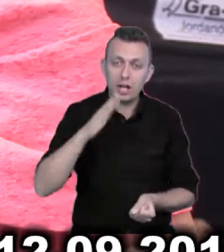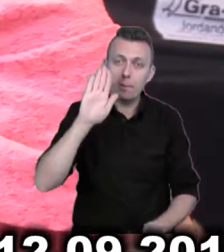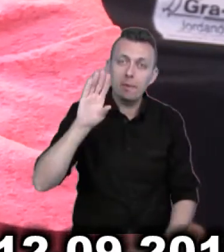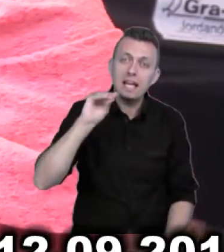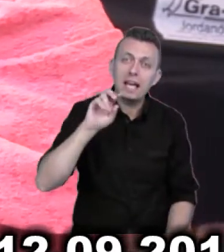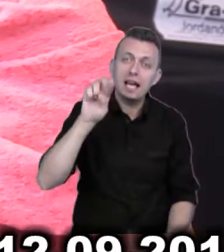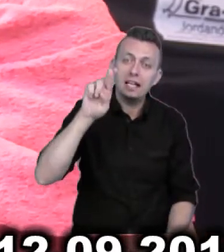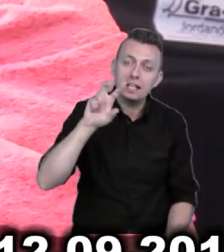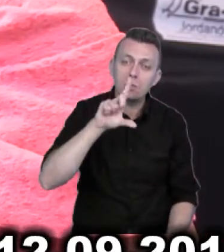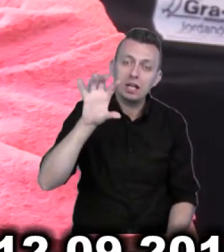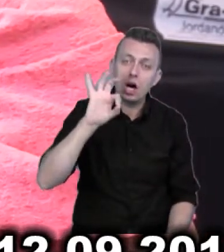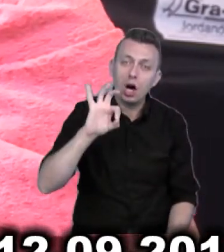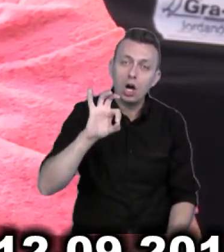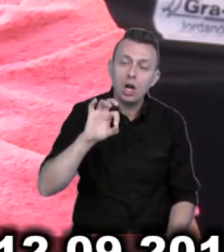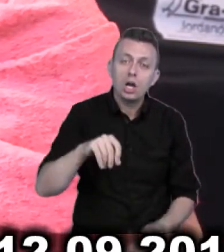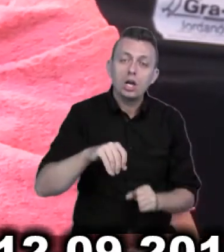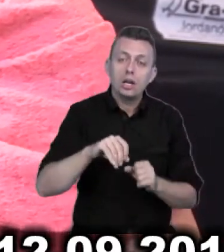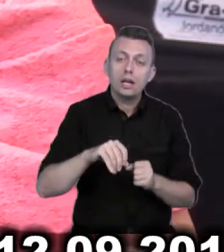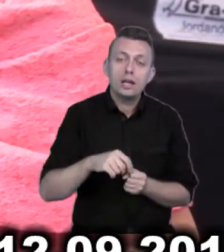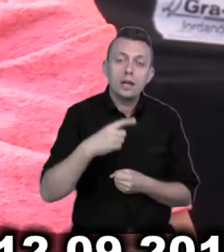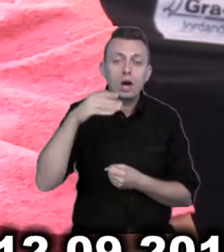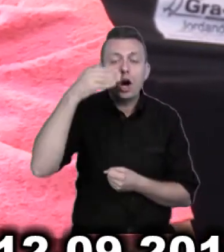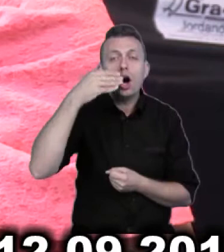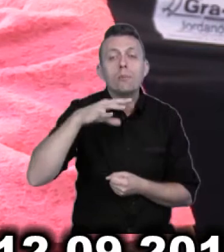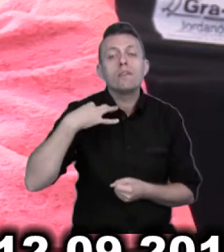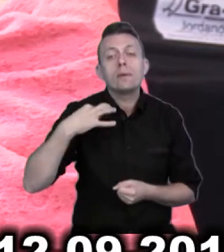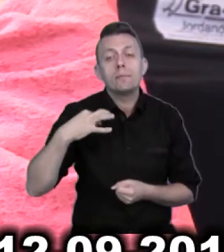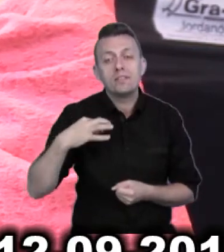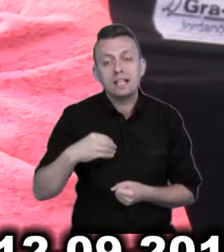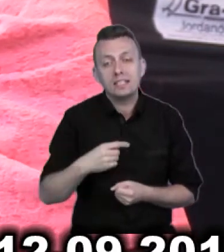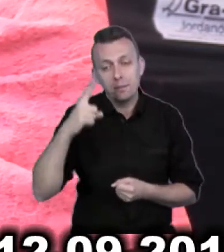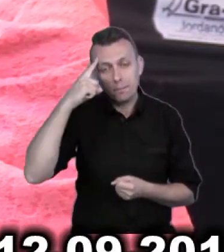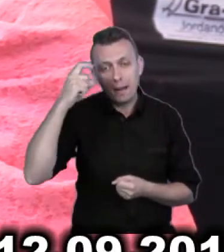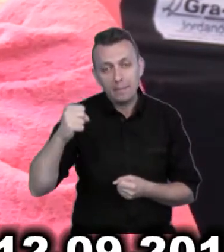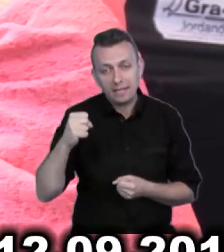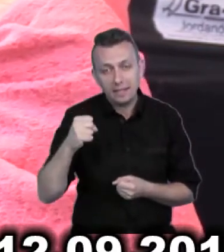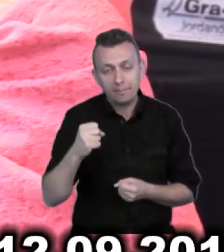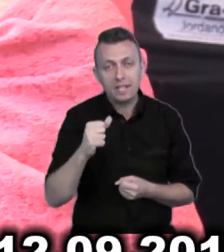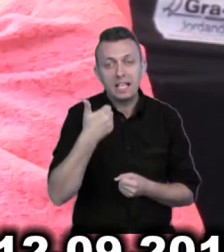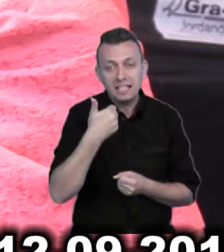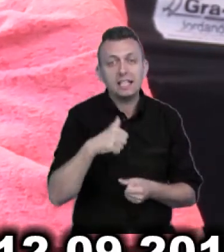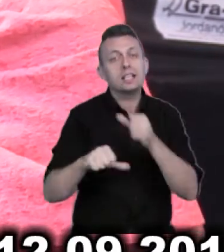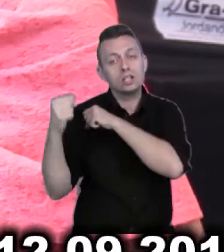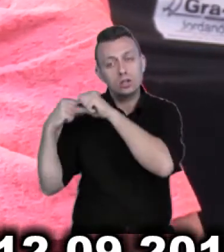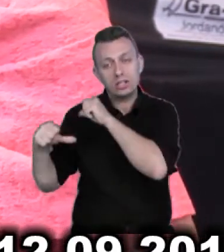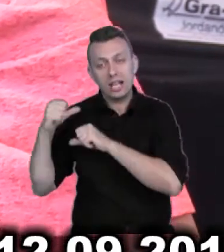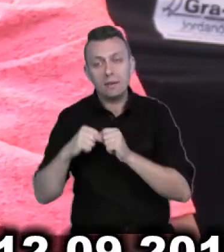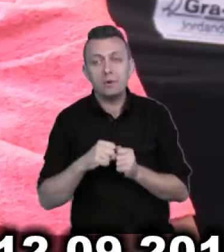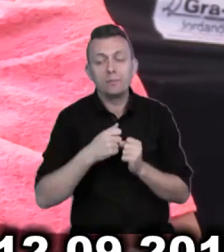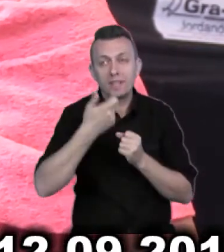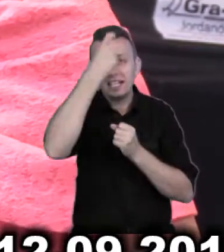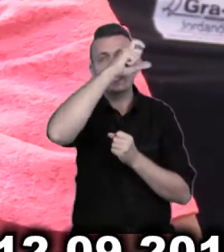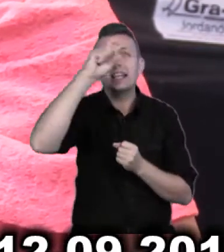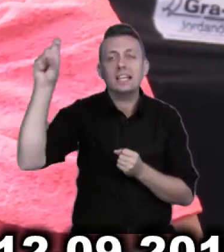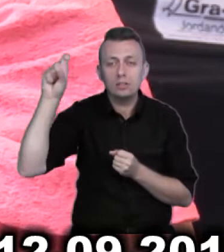którym jury ogłosiło casting, że tytuł Królowej Róż 2015 przyznano właśnie mi. Pamiętam, jak bardzo się